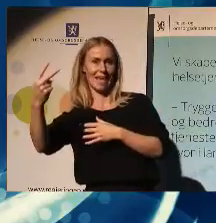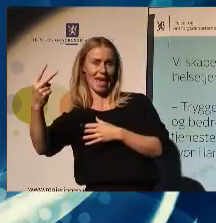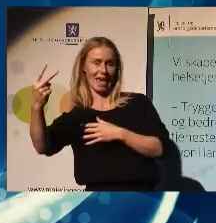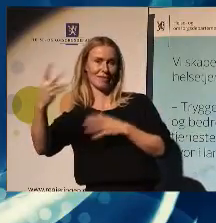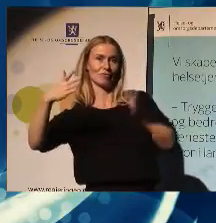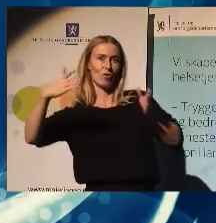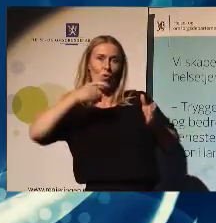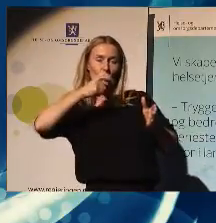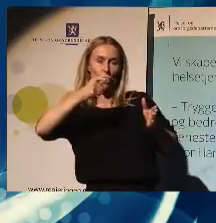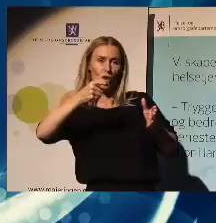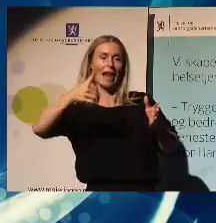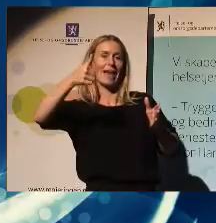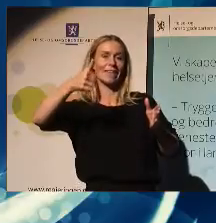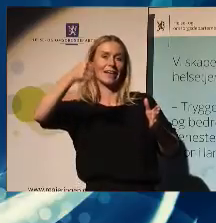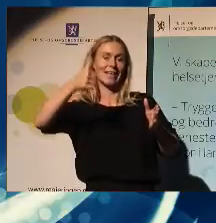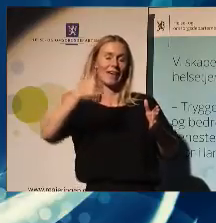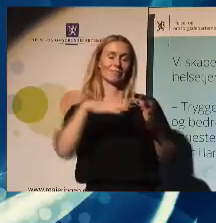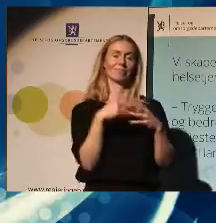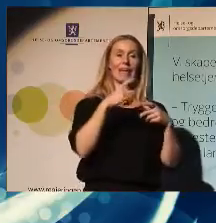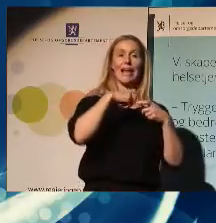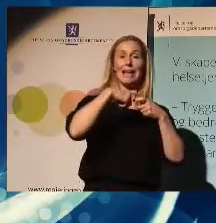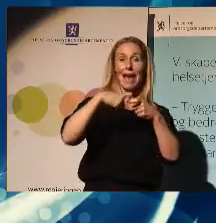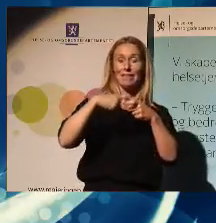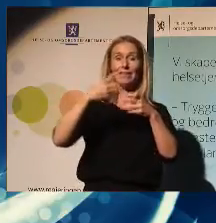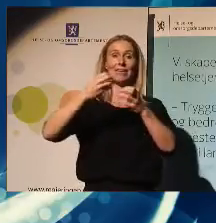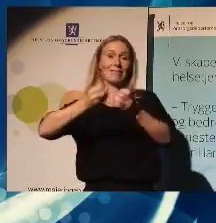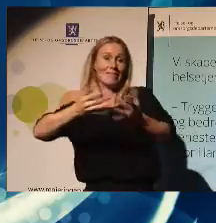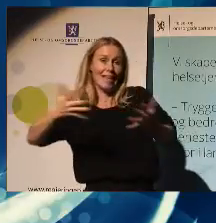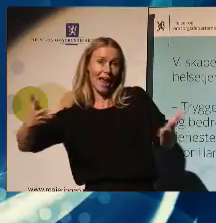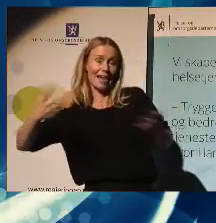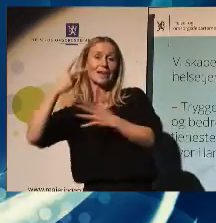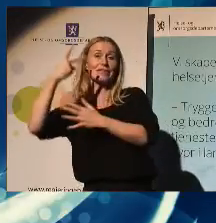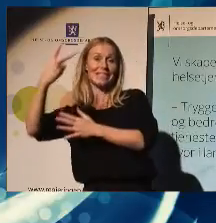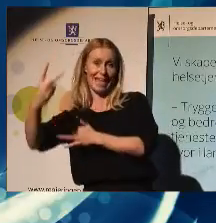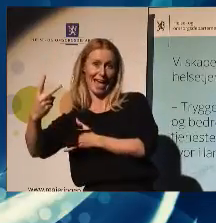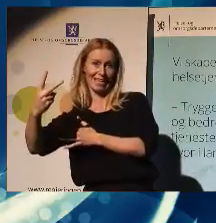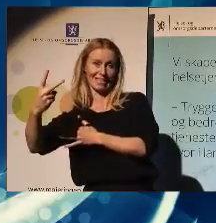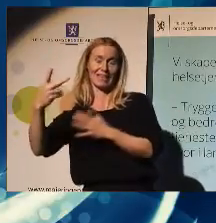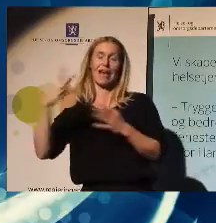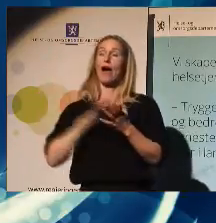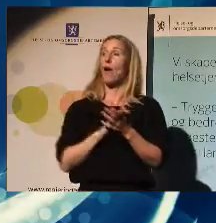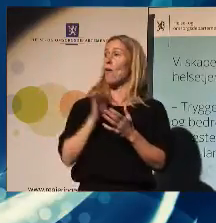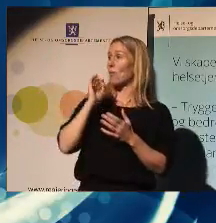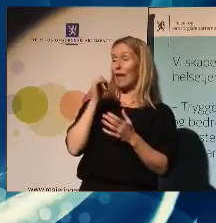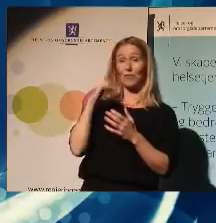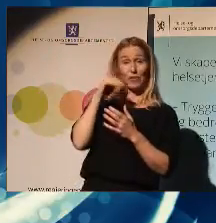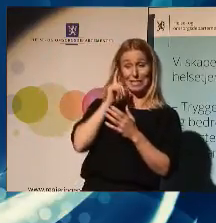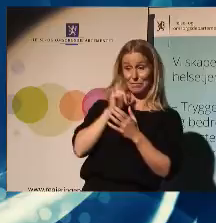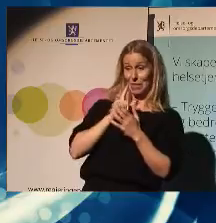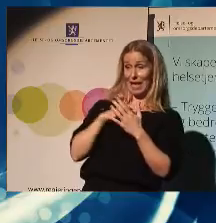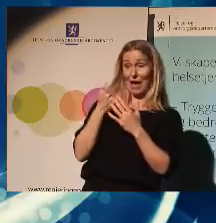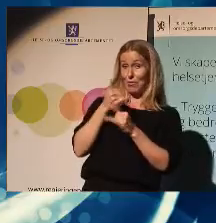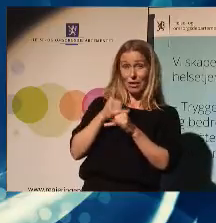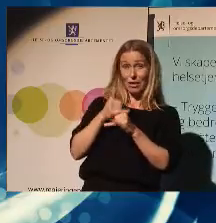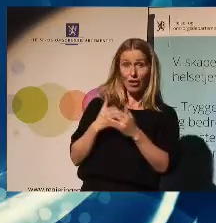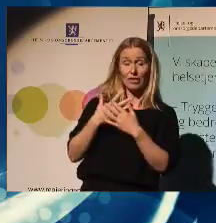Kanskje det den nye måten å se ledelse på? Og da det egentlig ganske rart, Lisbeth, hvorfor de store topplederne våre